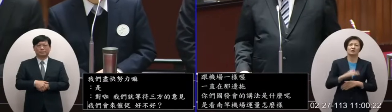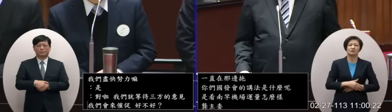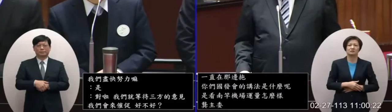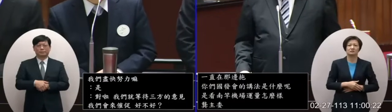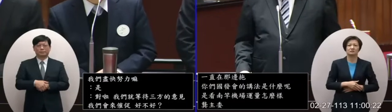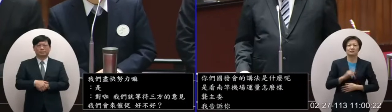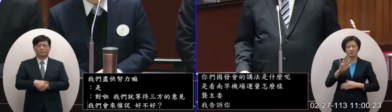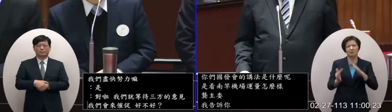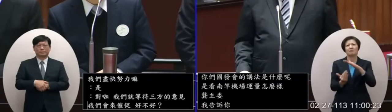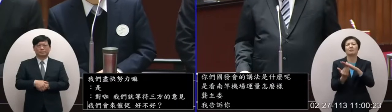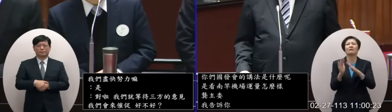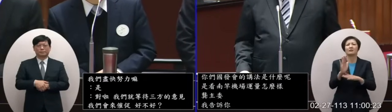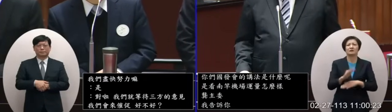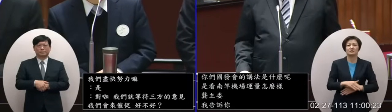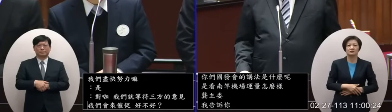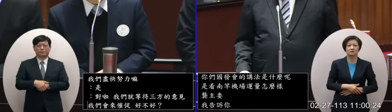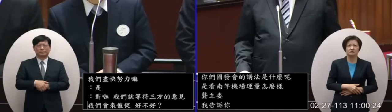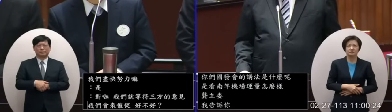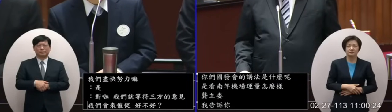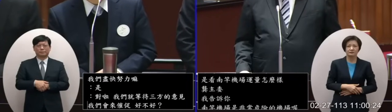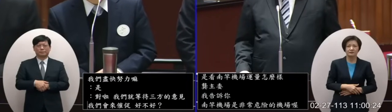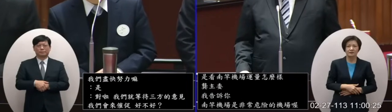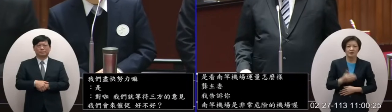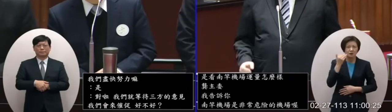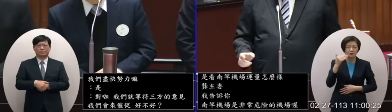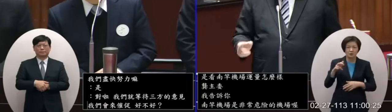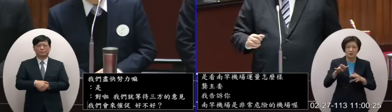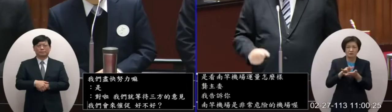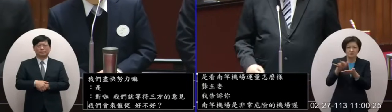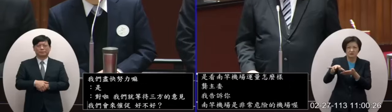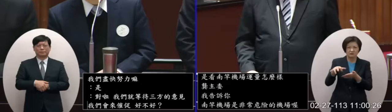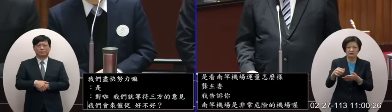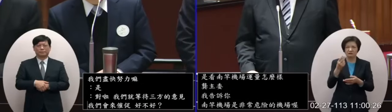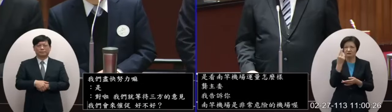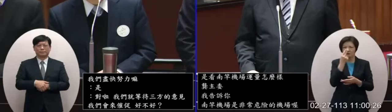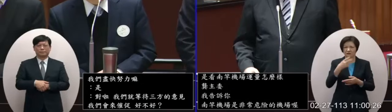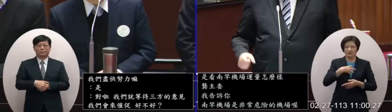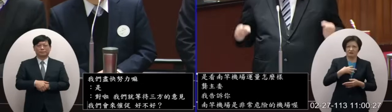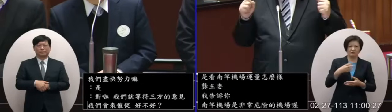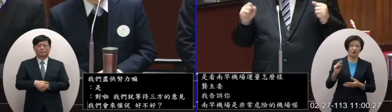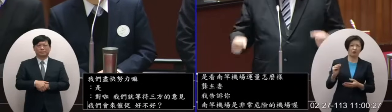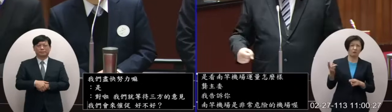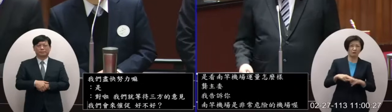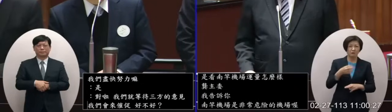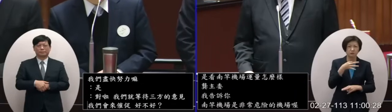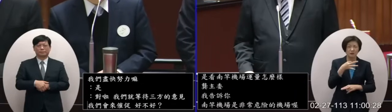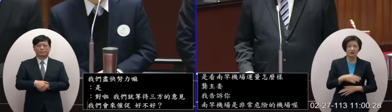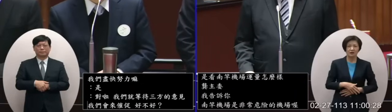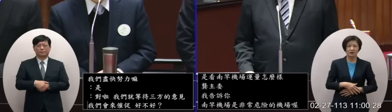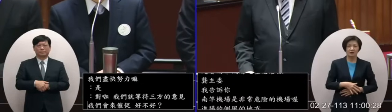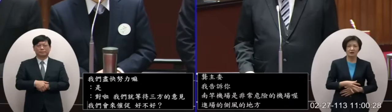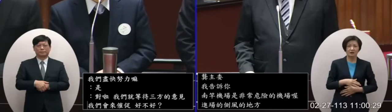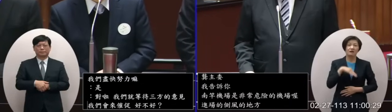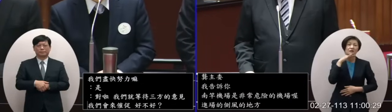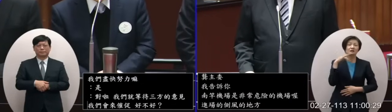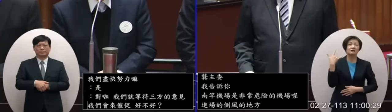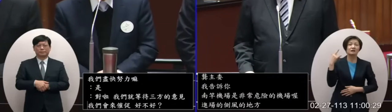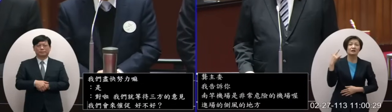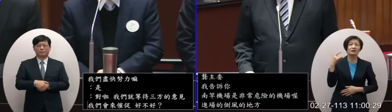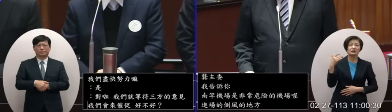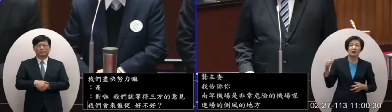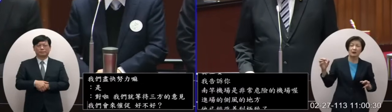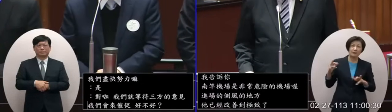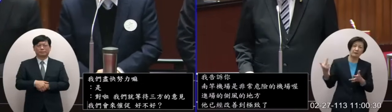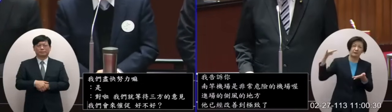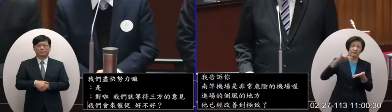场你不用关闭吗？不安全的机场你让它继续飞吗？要等到出事了，县长下台，院